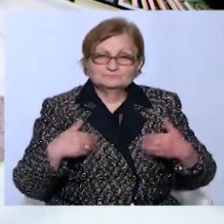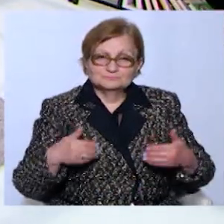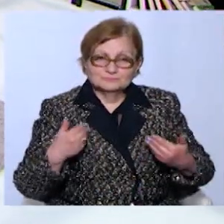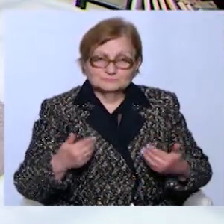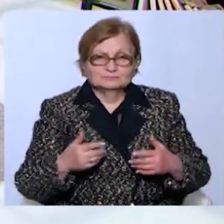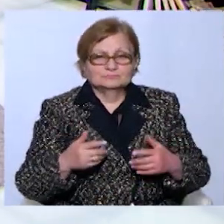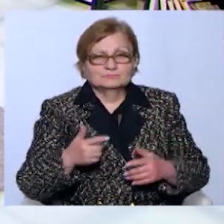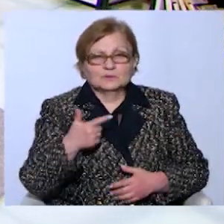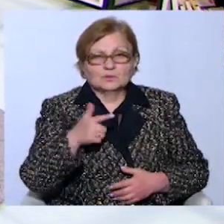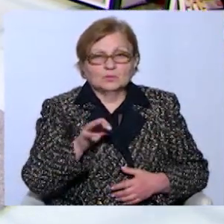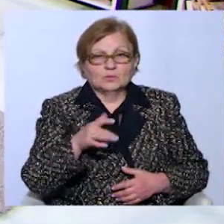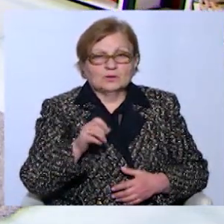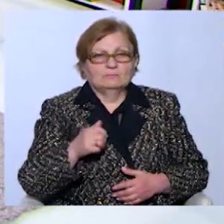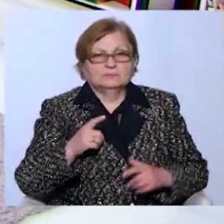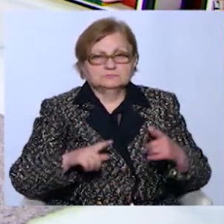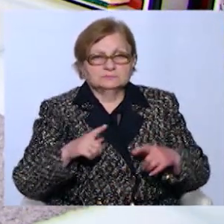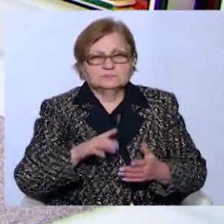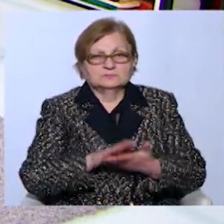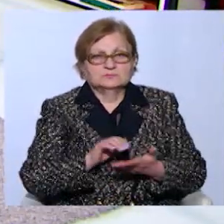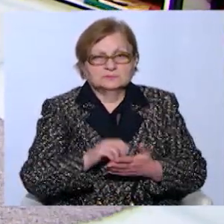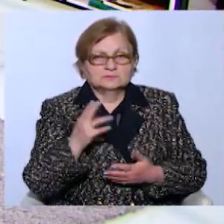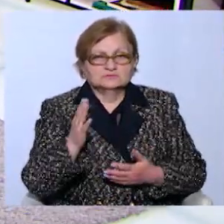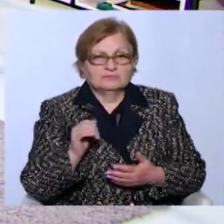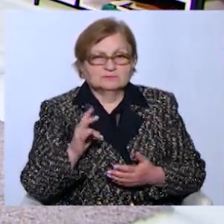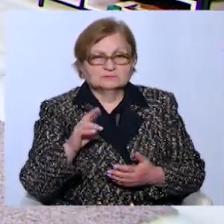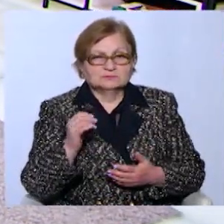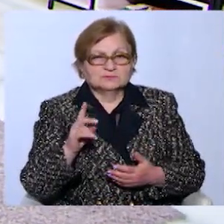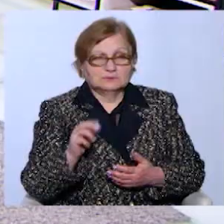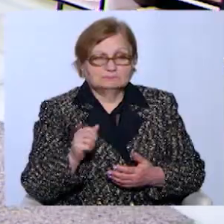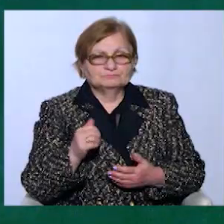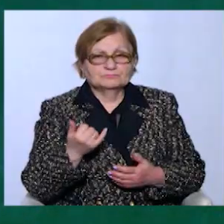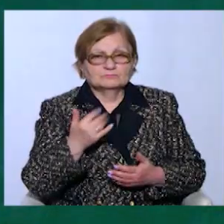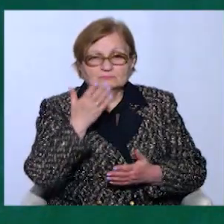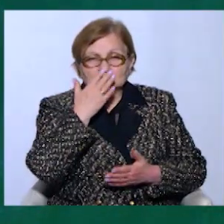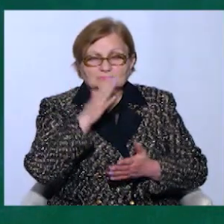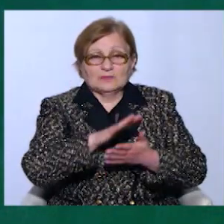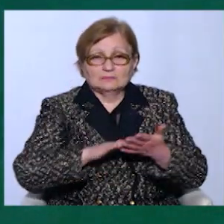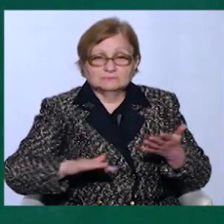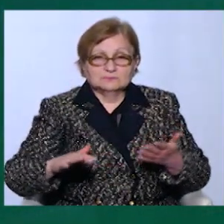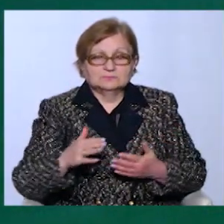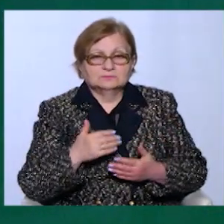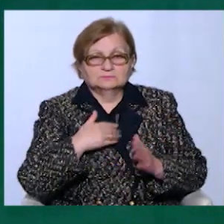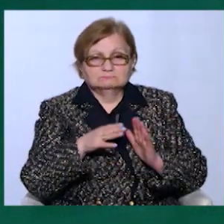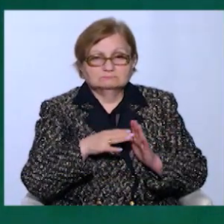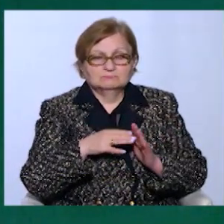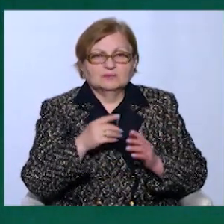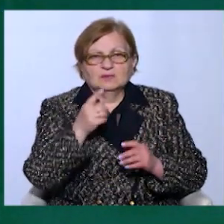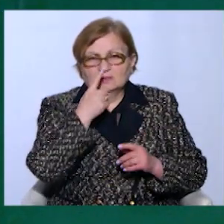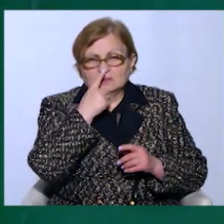მოგესალმებათ გოგამასი, ცვანციკა მასწავლებელი, ვაგრძელებთ გაკვეთილებს. ვაგრძელებთ ისევ